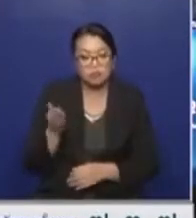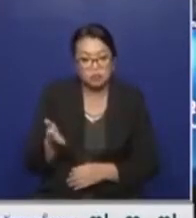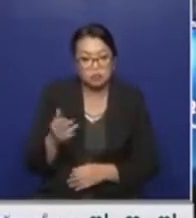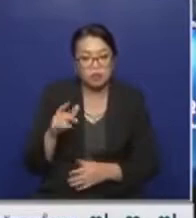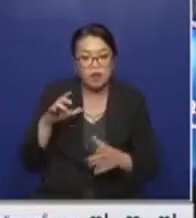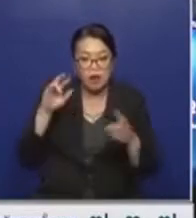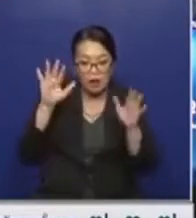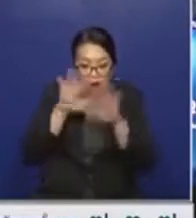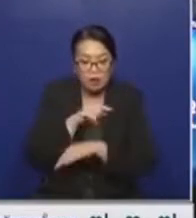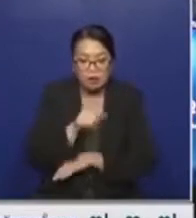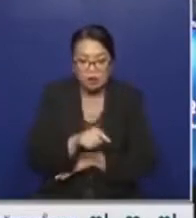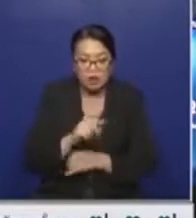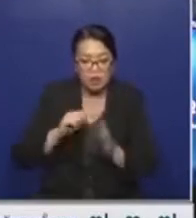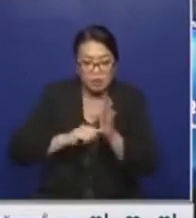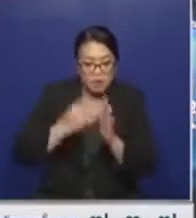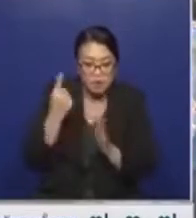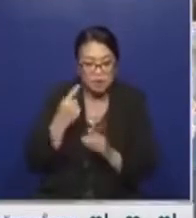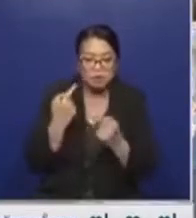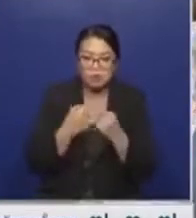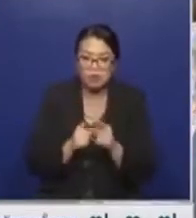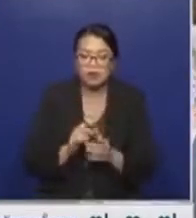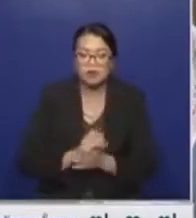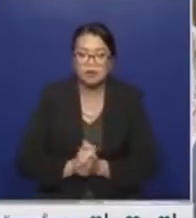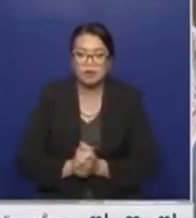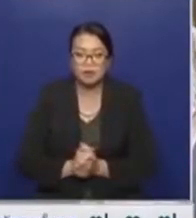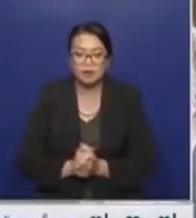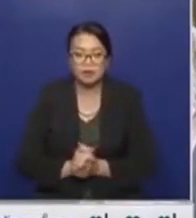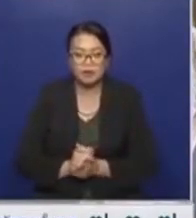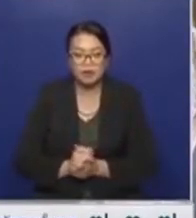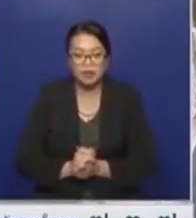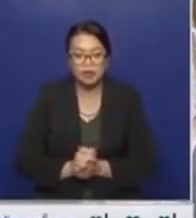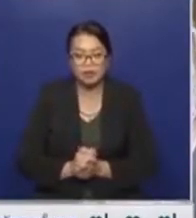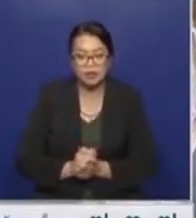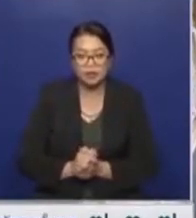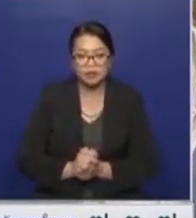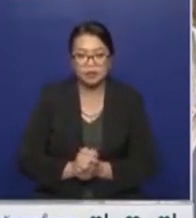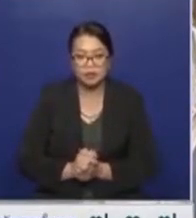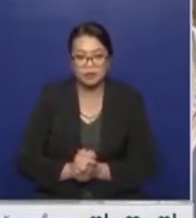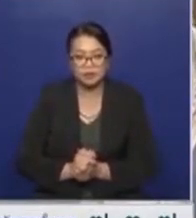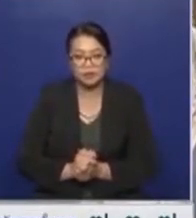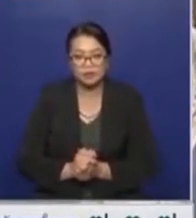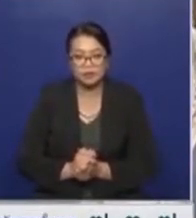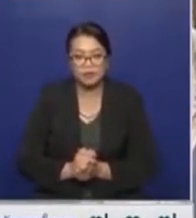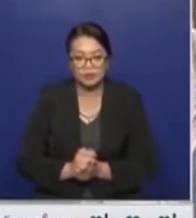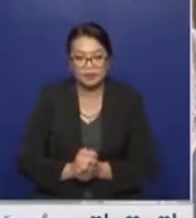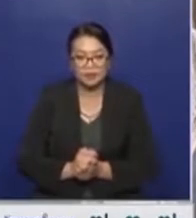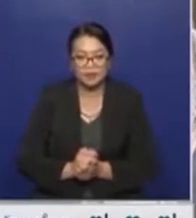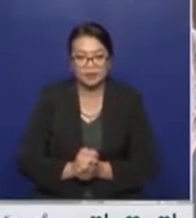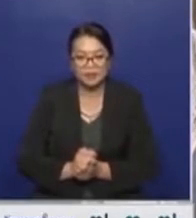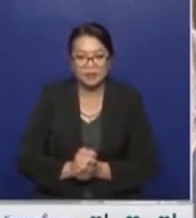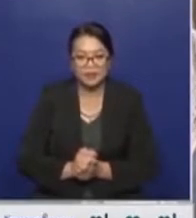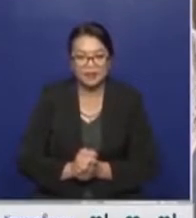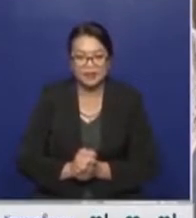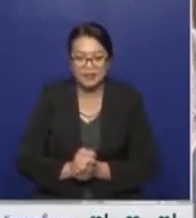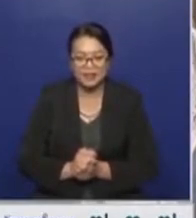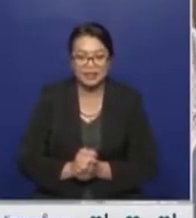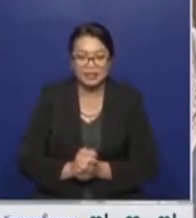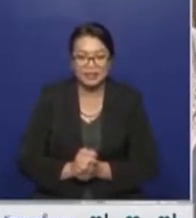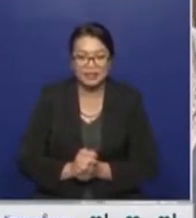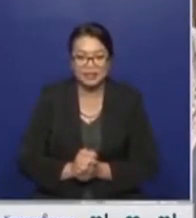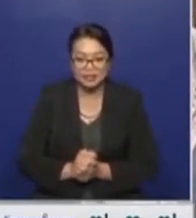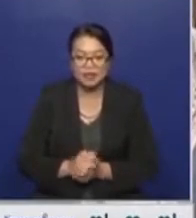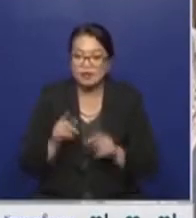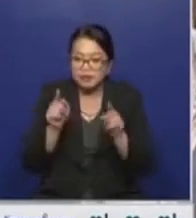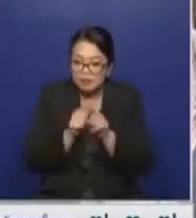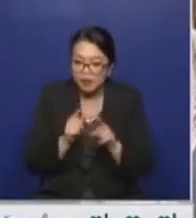ได้เพิ่งเกิดขึ้นครับแต่เป็นวาทกรรมที่ทางท่านยานนทิชาเนี่ยพยายามที่จะอธิบายว่าของจริงคืออะไรของที่ถูกเขาลวงหล